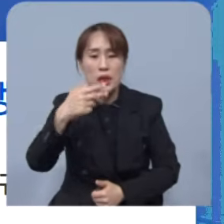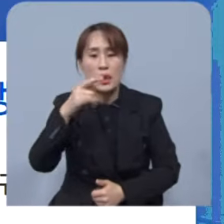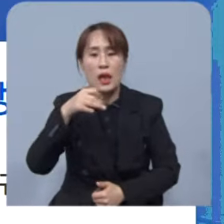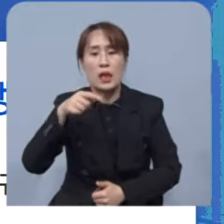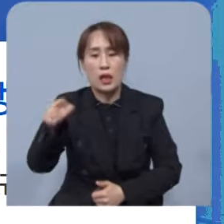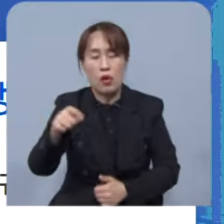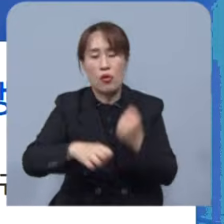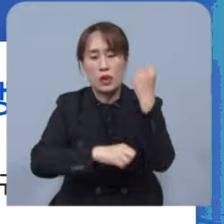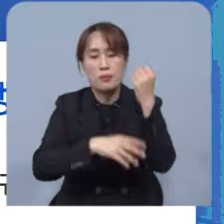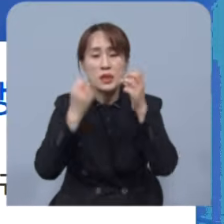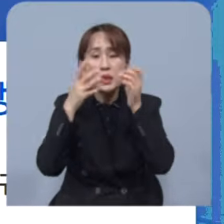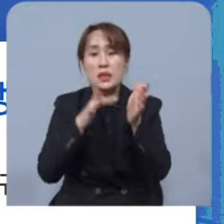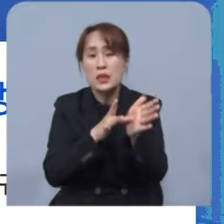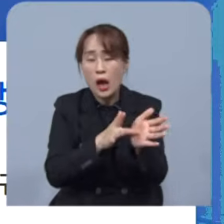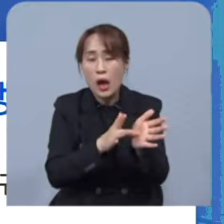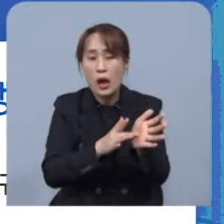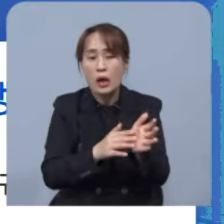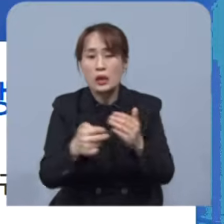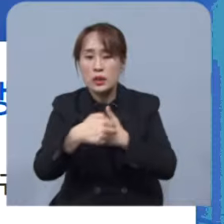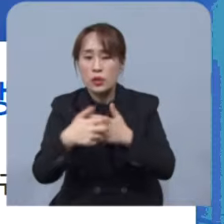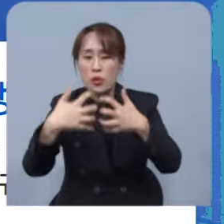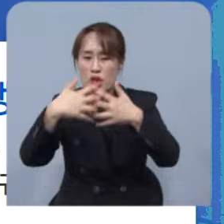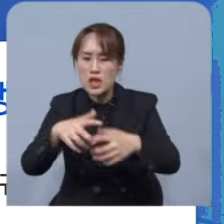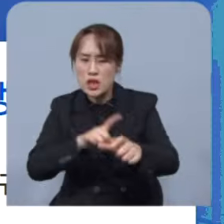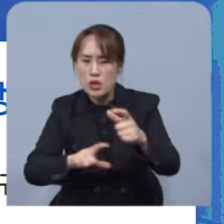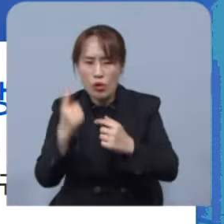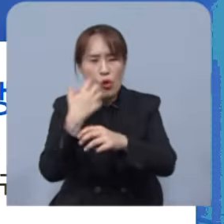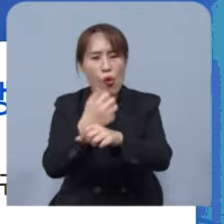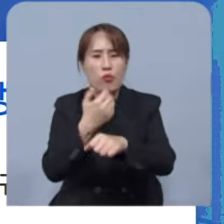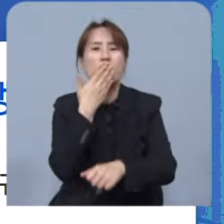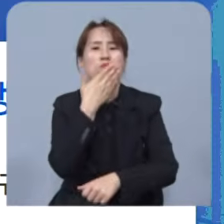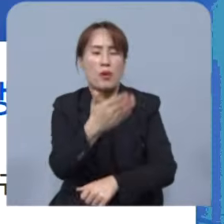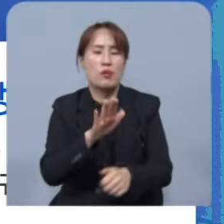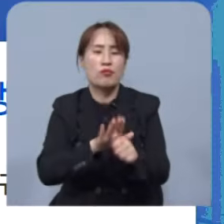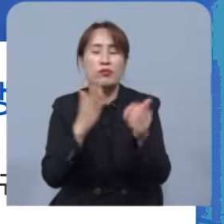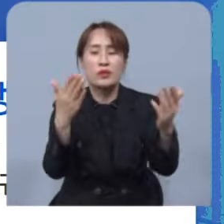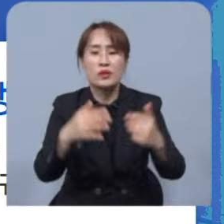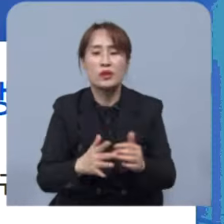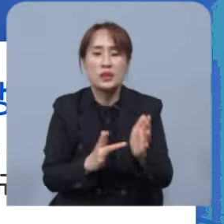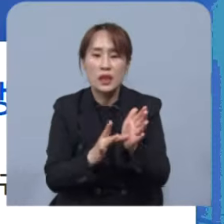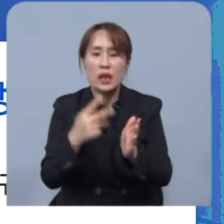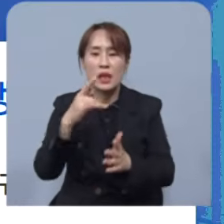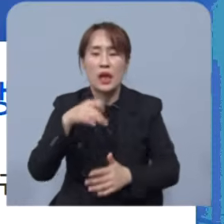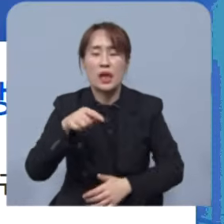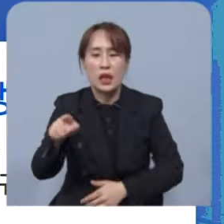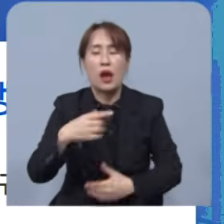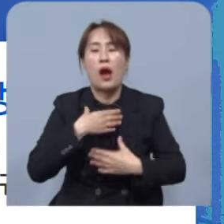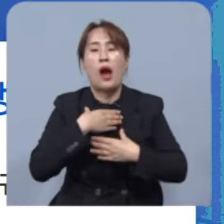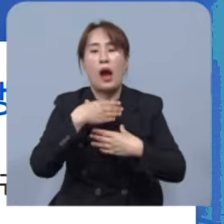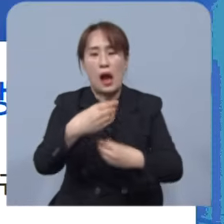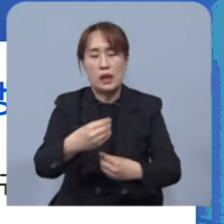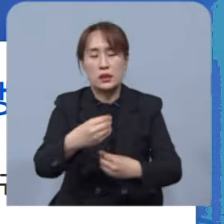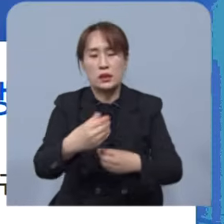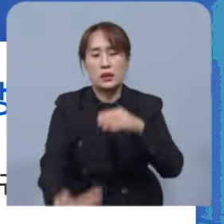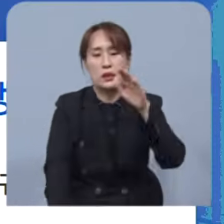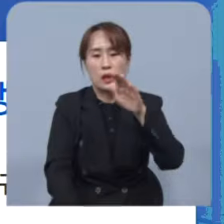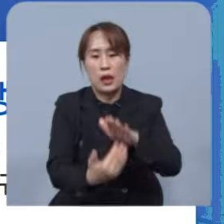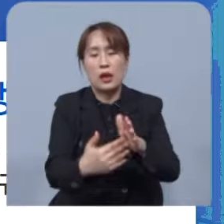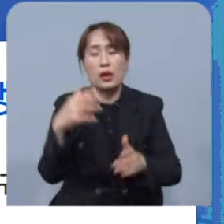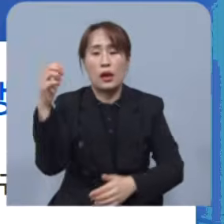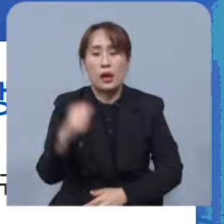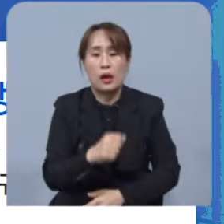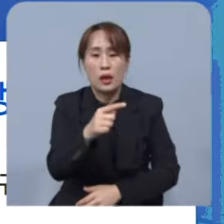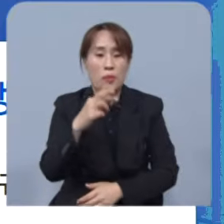기반은 신약과 의료기기 개발을 가속화하고 의약품 데이터의 완전성, 신뢰성을